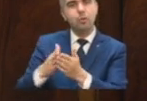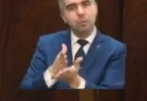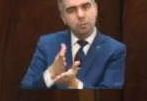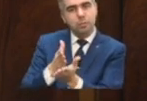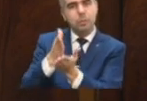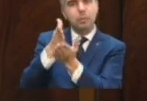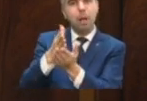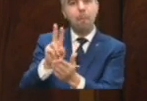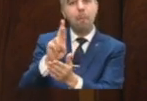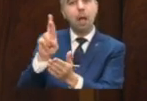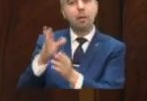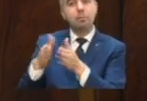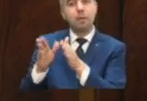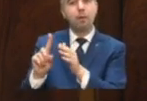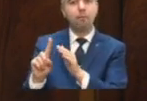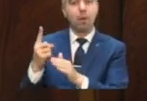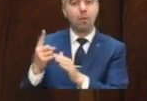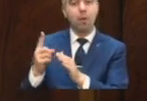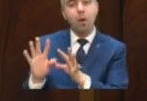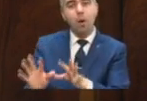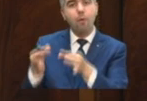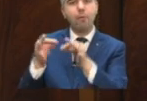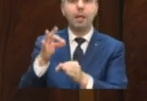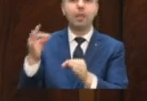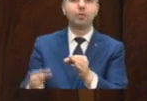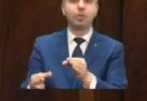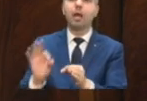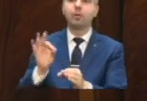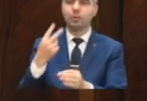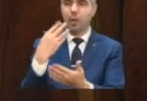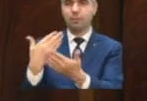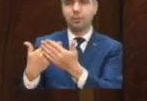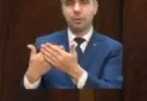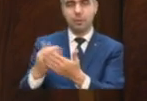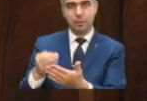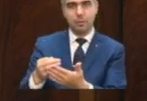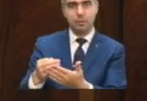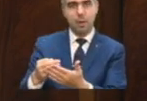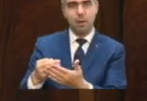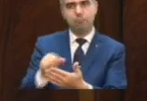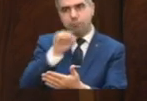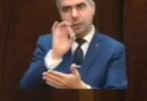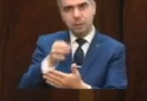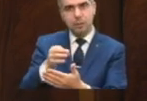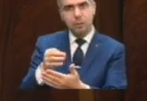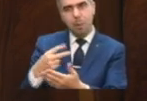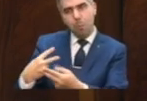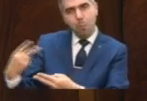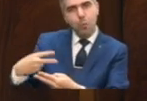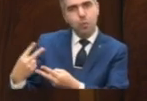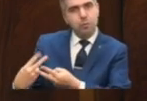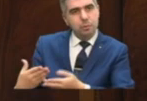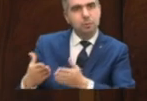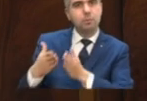اللي صاحب الجلالة أعطاه، أعطاه نتائج. الله يخليكم، اللي بغي يجي معنا يشوف هذه المناطق الصناعية يشوف بالضبط فين